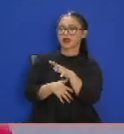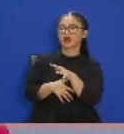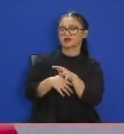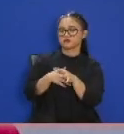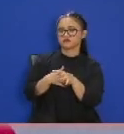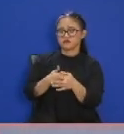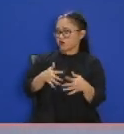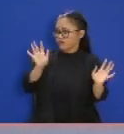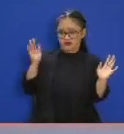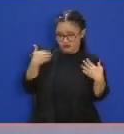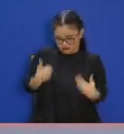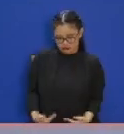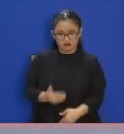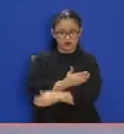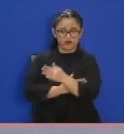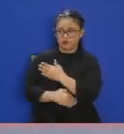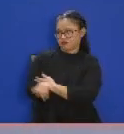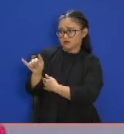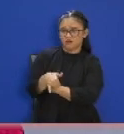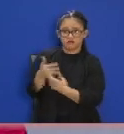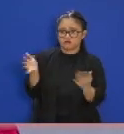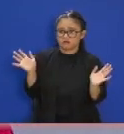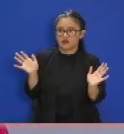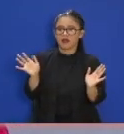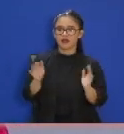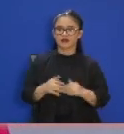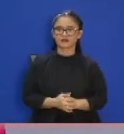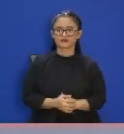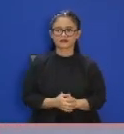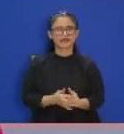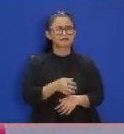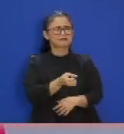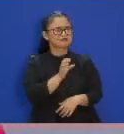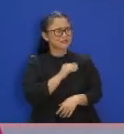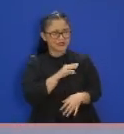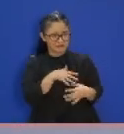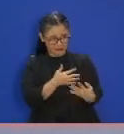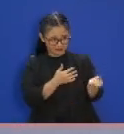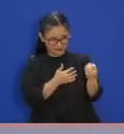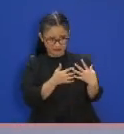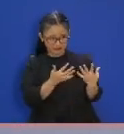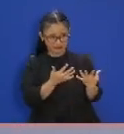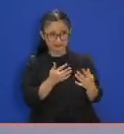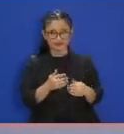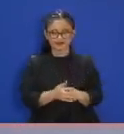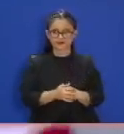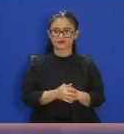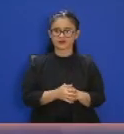emang seperti ini gitu. Apa? Kasih tau dong. Kalian apa?